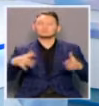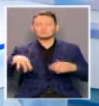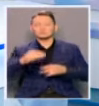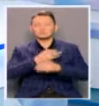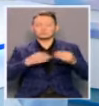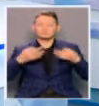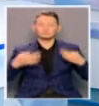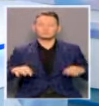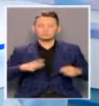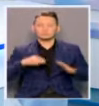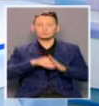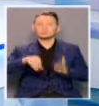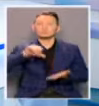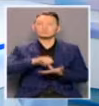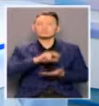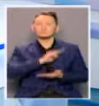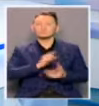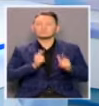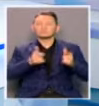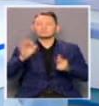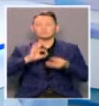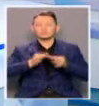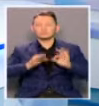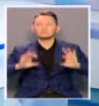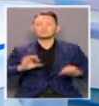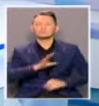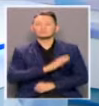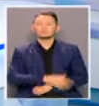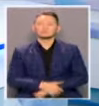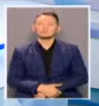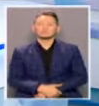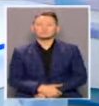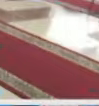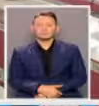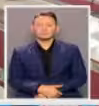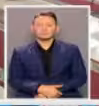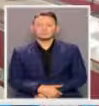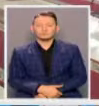сұхбат жүргізді. Жұмысқа орналасудың шарттары туралы толық мағлұмат берді.